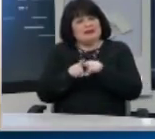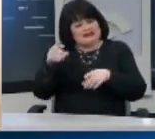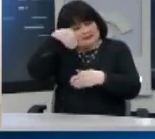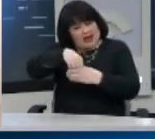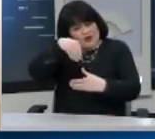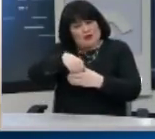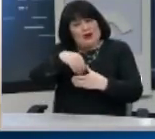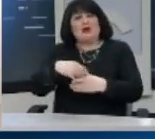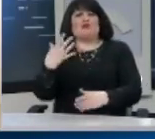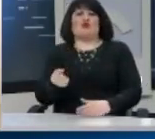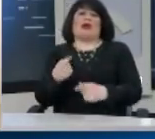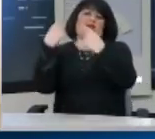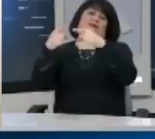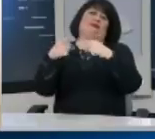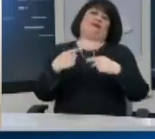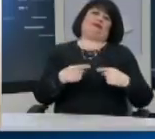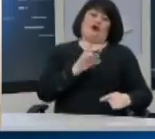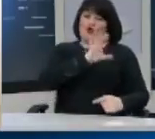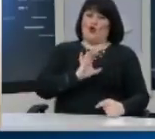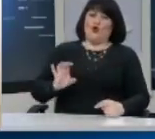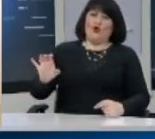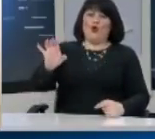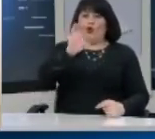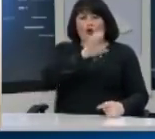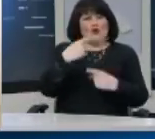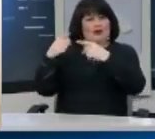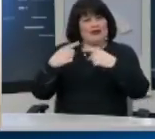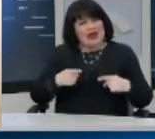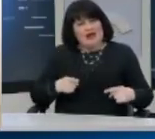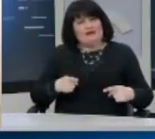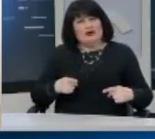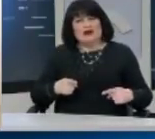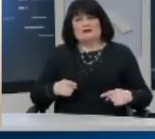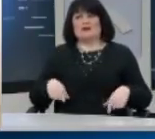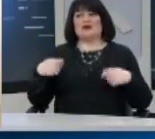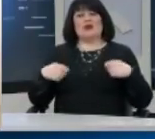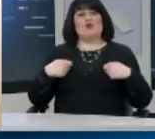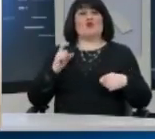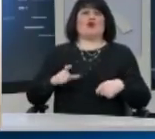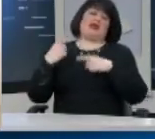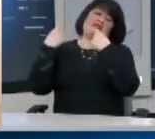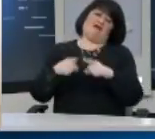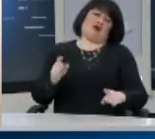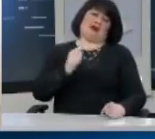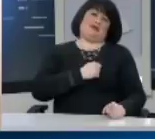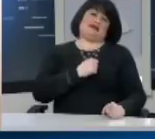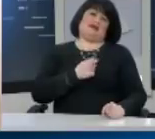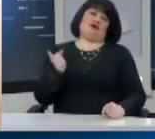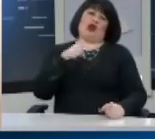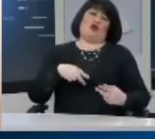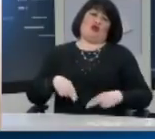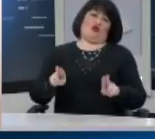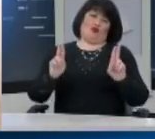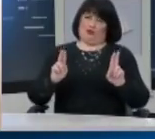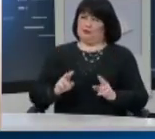εκεί πάρα πολλά δείγματα σε πολλές χώρες κράτη ακόμα και στη σελί τους που είναι σε εντελώς διαφορετική ρώτα